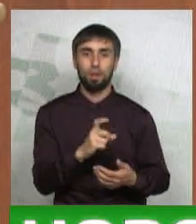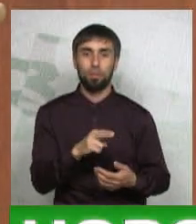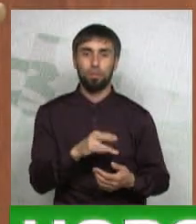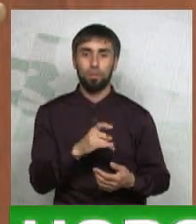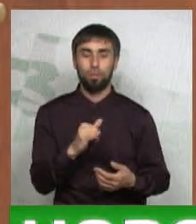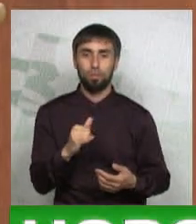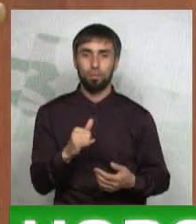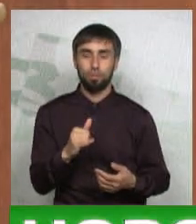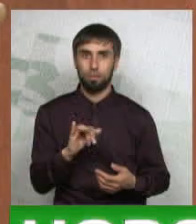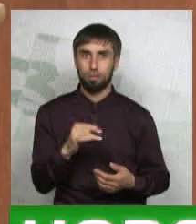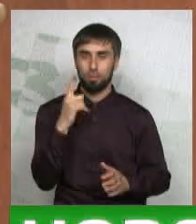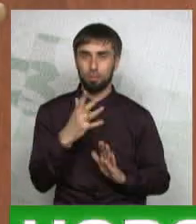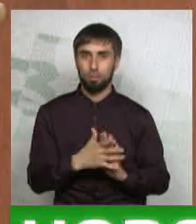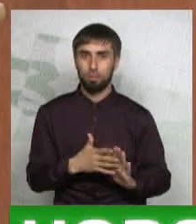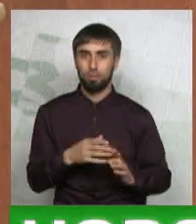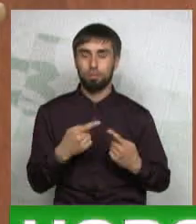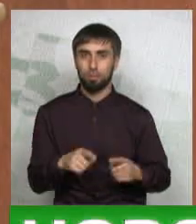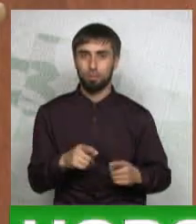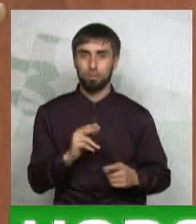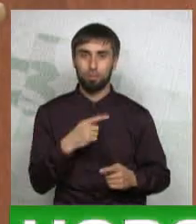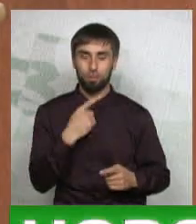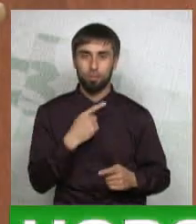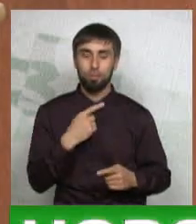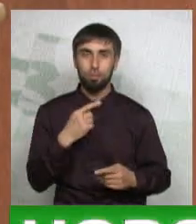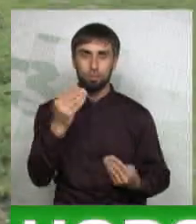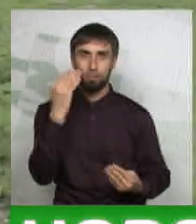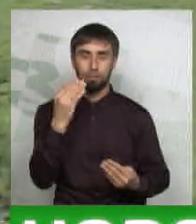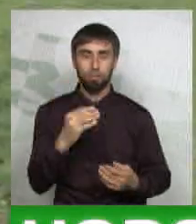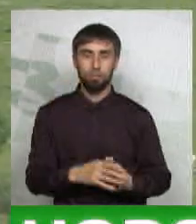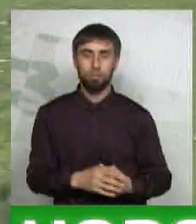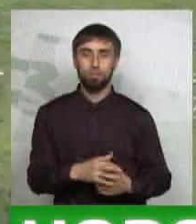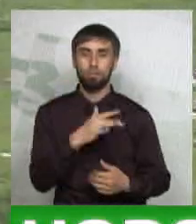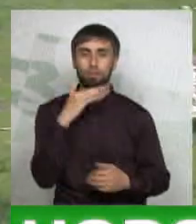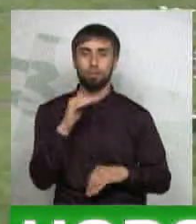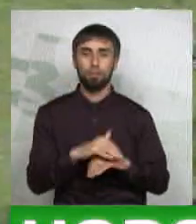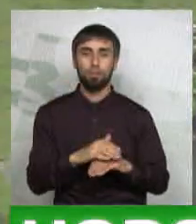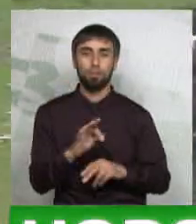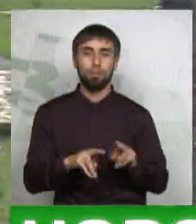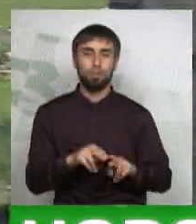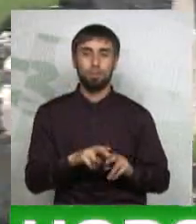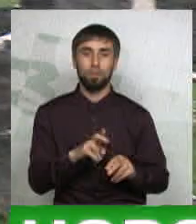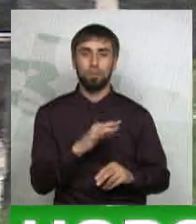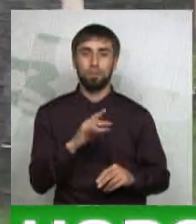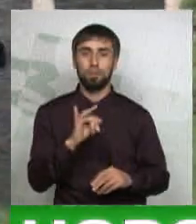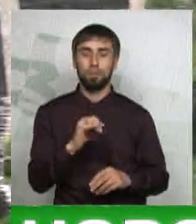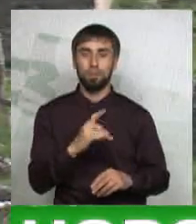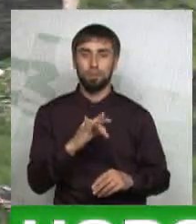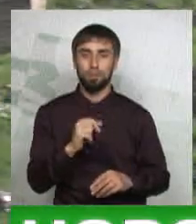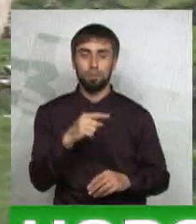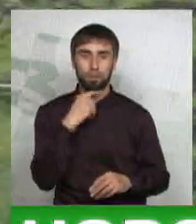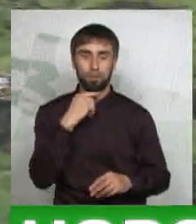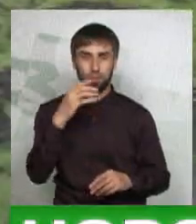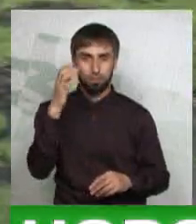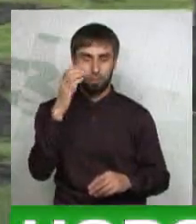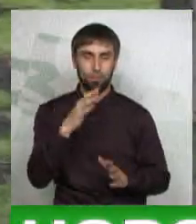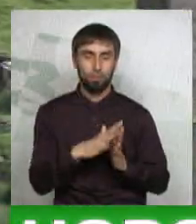тогда складывается совершенно иное, как говорится, представление обо всем. О многих фактах о строительстве башен и их архитектуре ингушским